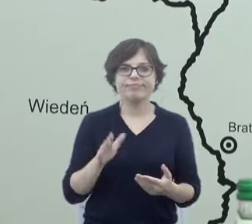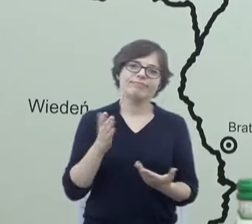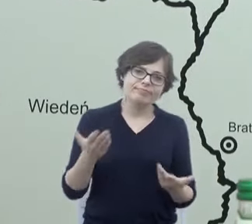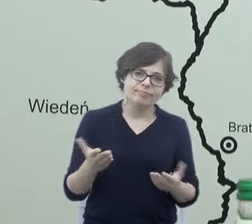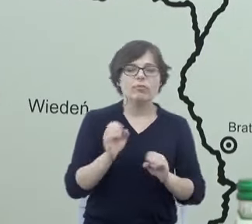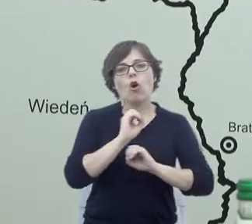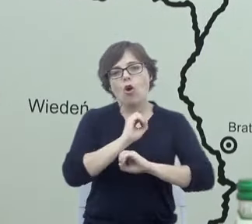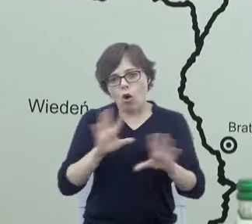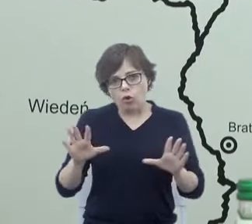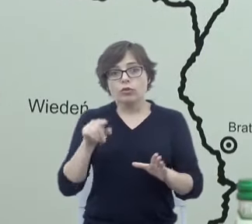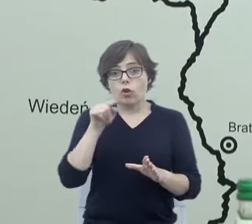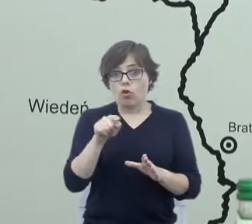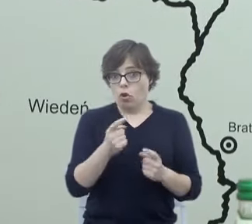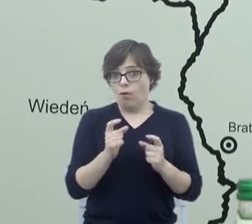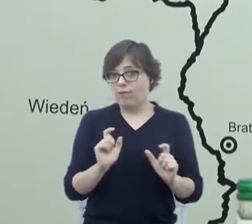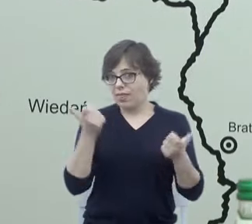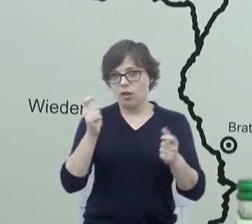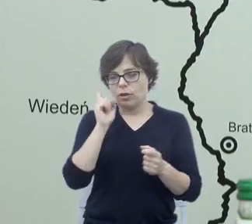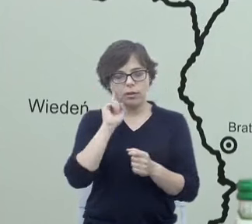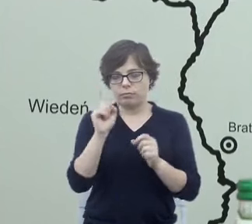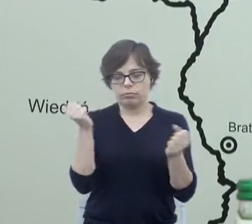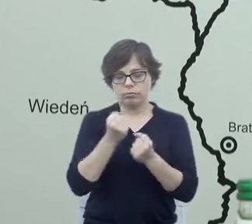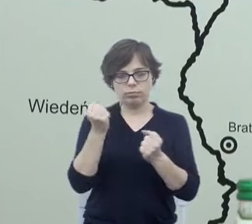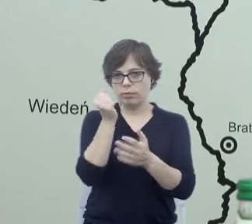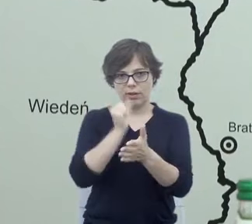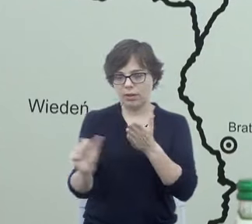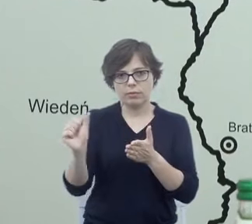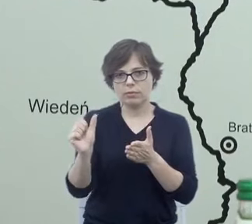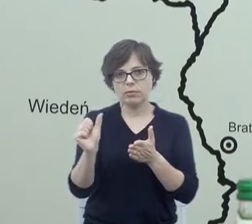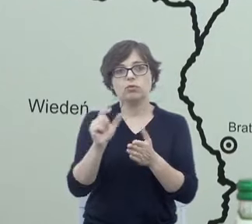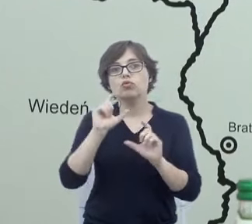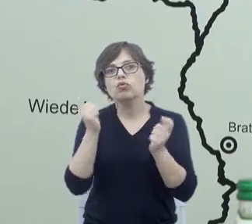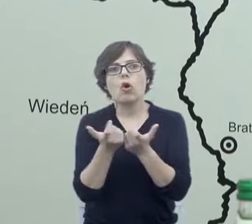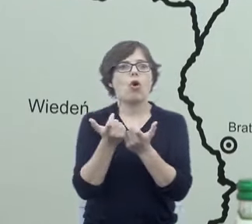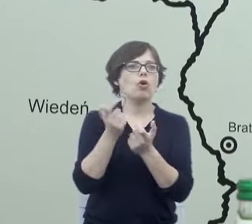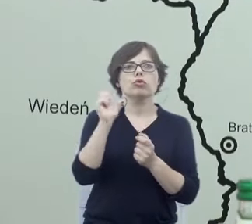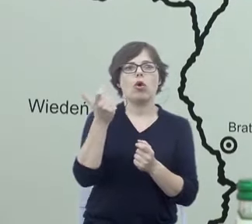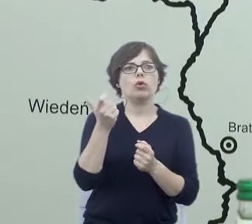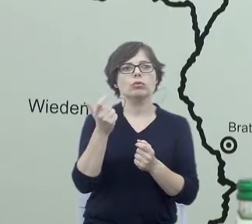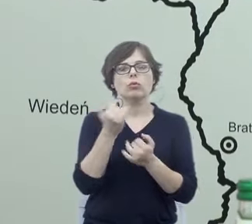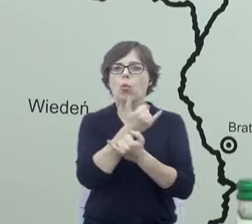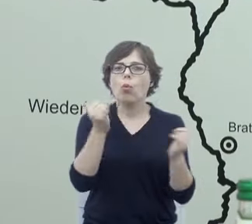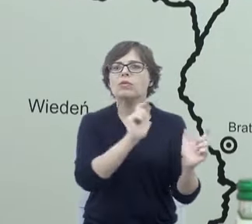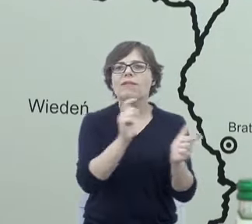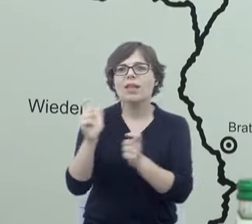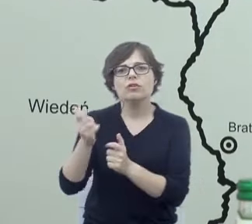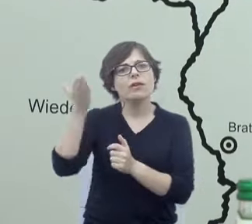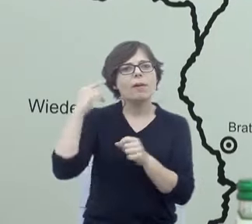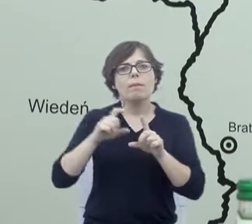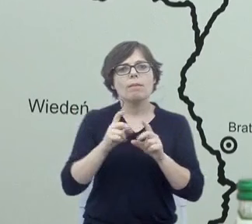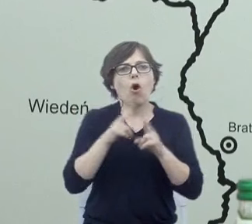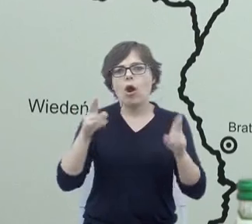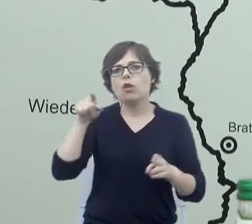oczywiście to jest nadzwyczajne wydarzenie, już z góry powiem, że no, bez precedensu w skali tych tragicznych wydarzeń w tamtym